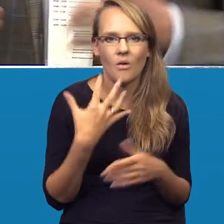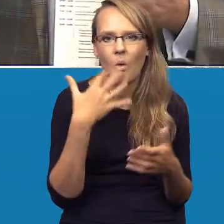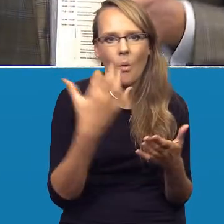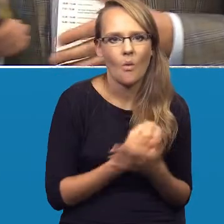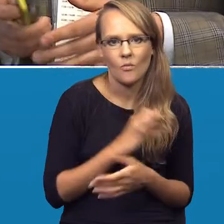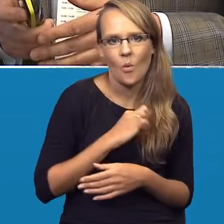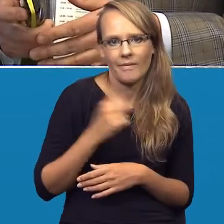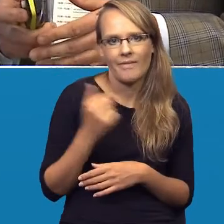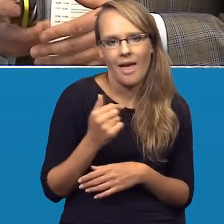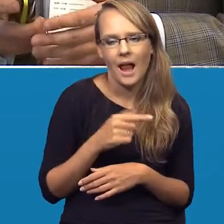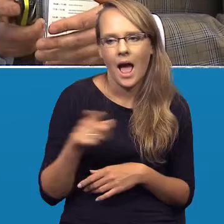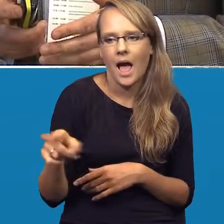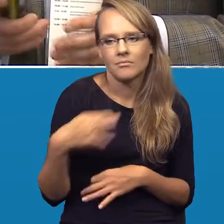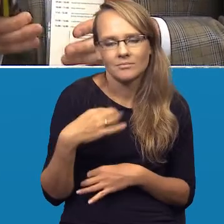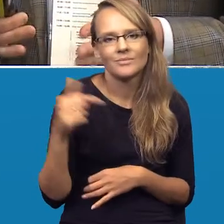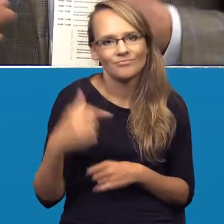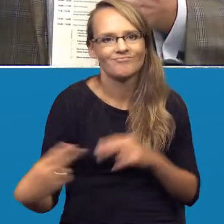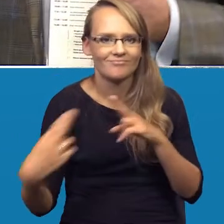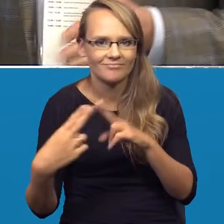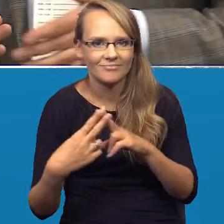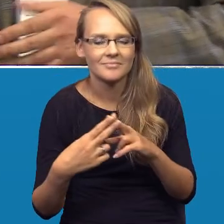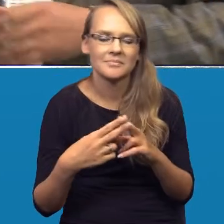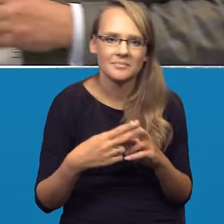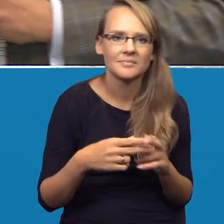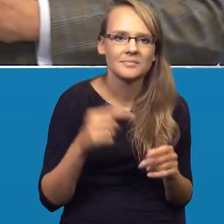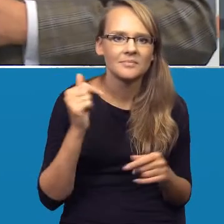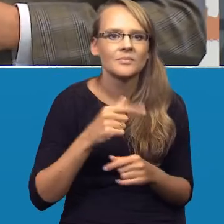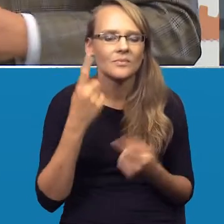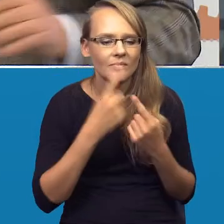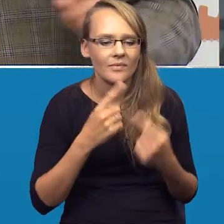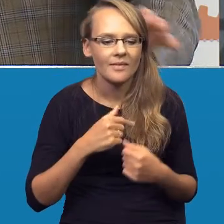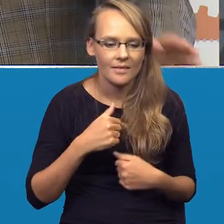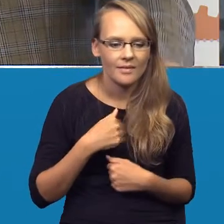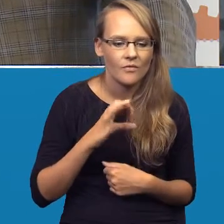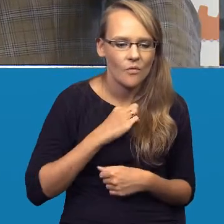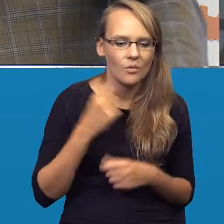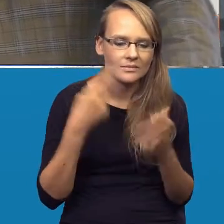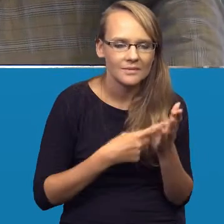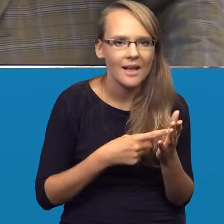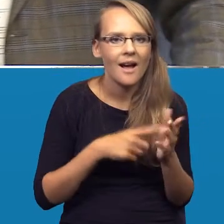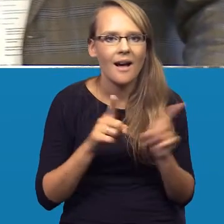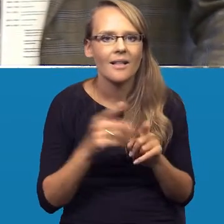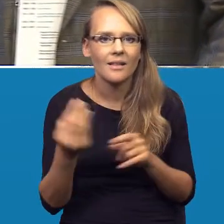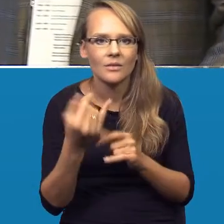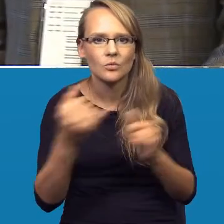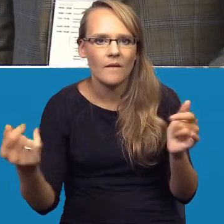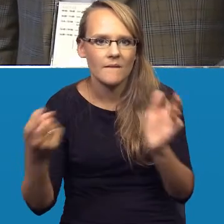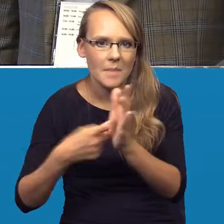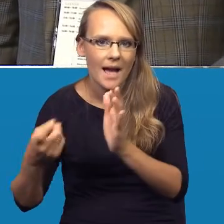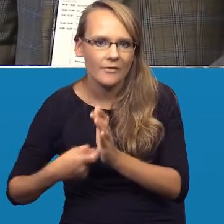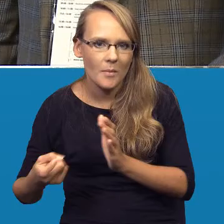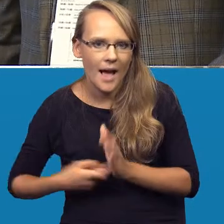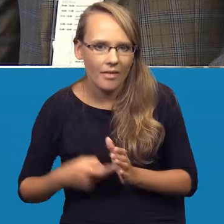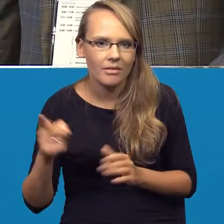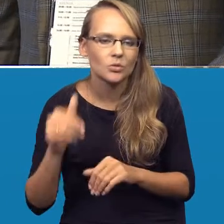na przykład powinniśmy widzieć nasz interes jakby w pakiecie roboczym, natomiast musimy też spełnić wiele wymagań, które są jakby odgórnie